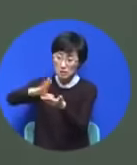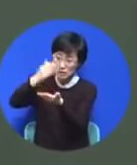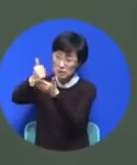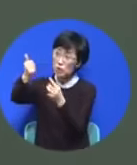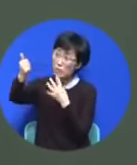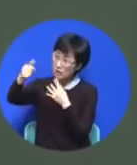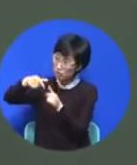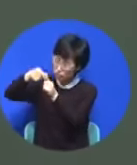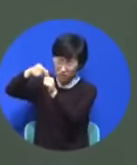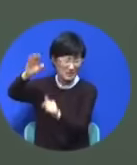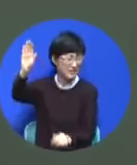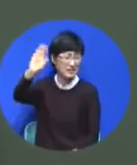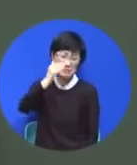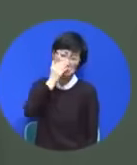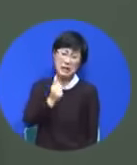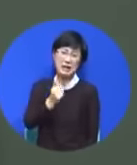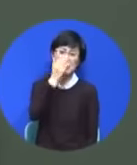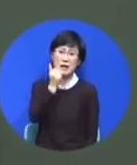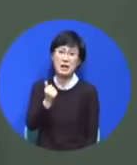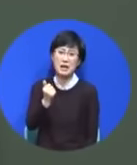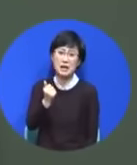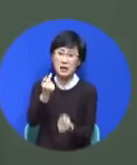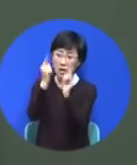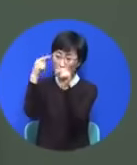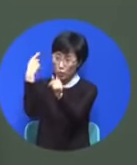얘기하느냐 무슨 그 교수님이